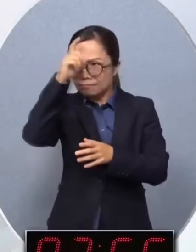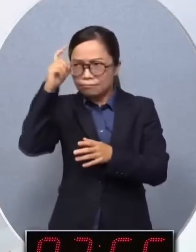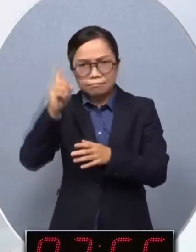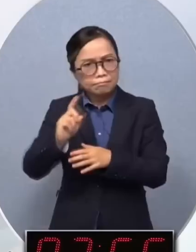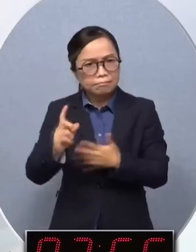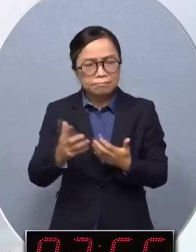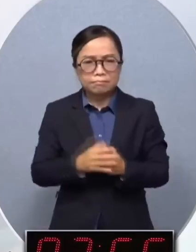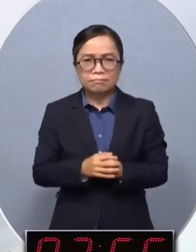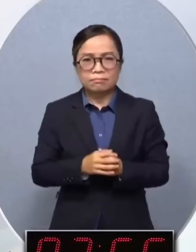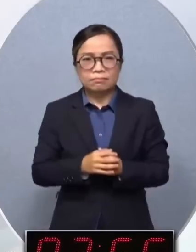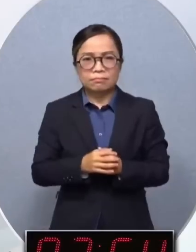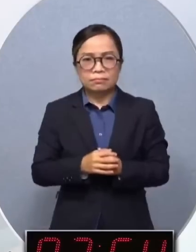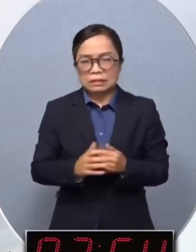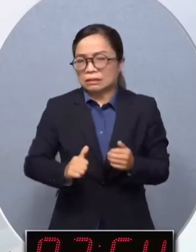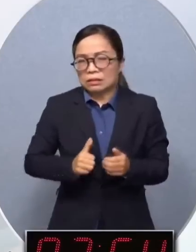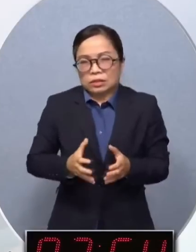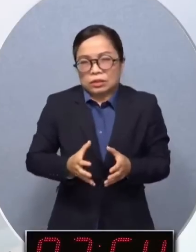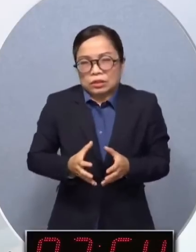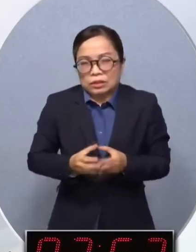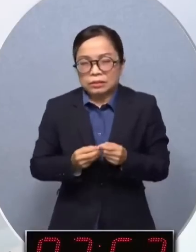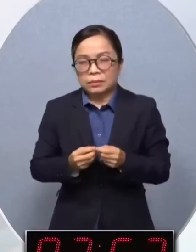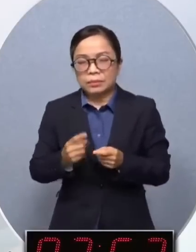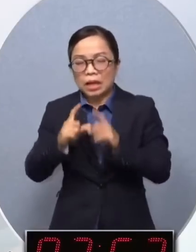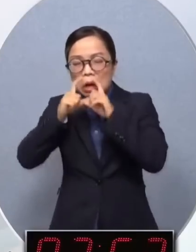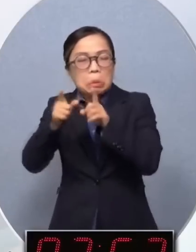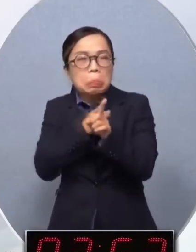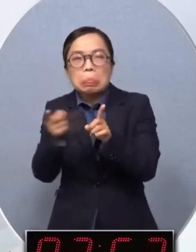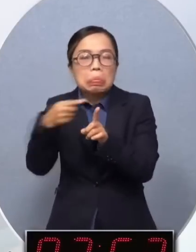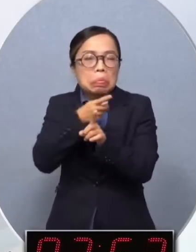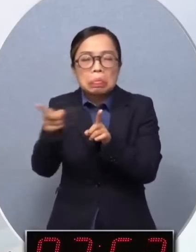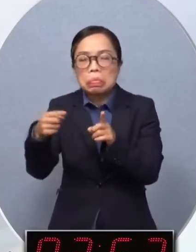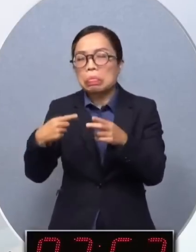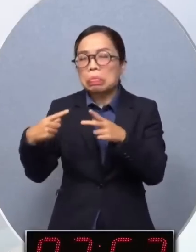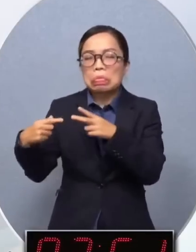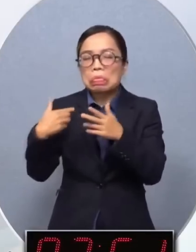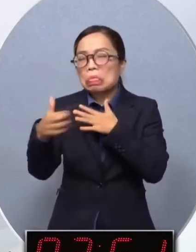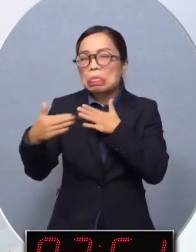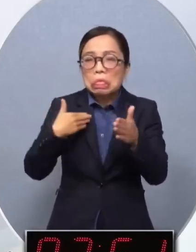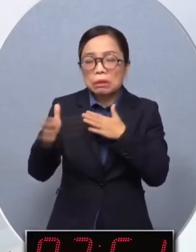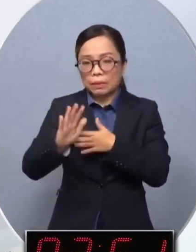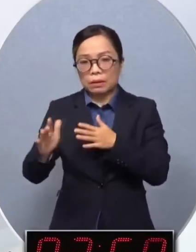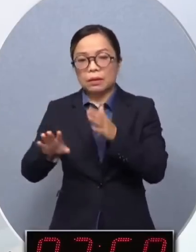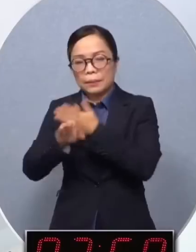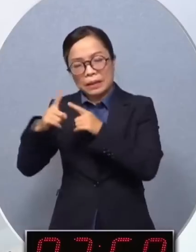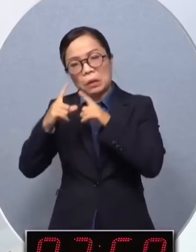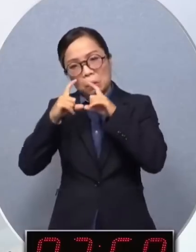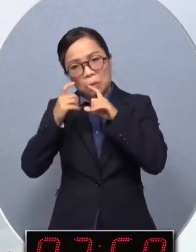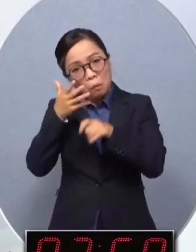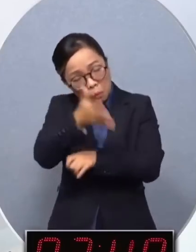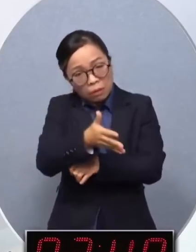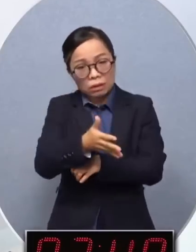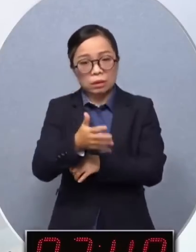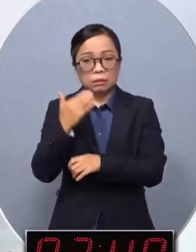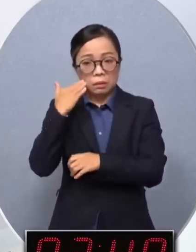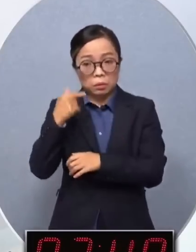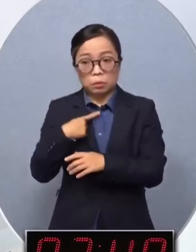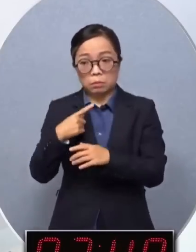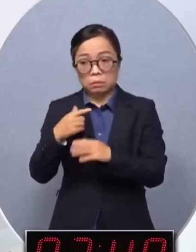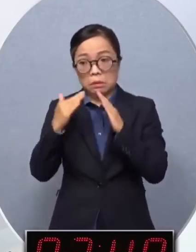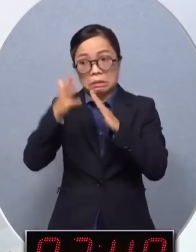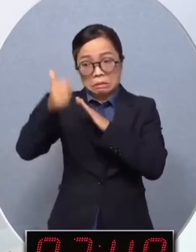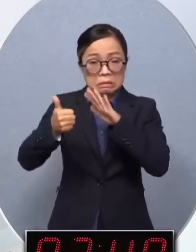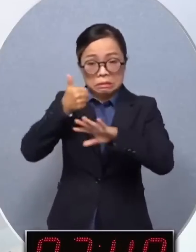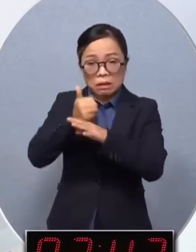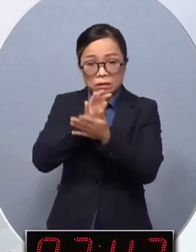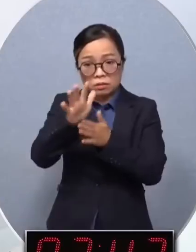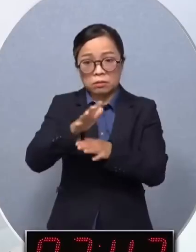哦、真的不需要避重就轻、哦、答非所问，人家问你啊、哦、这个如果选了市长、哦、